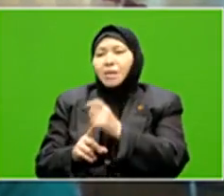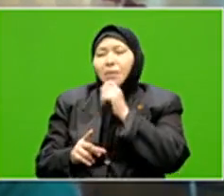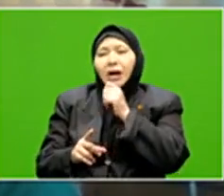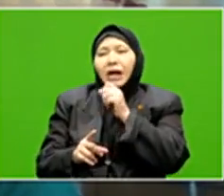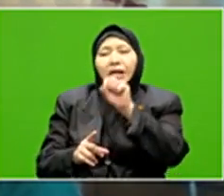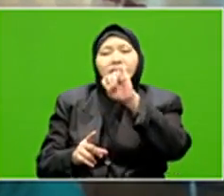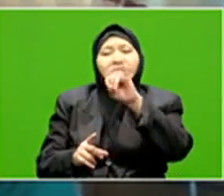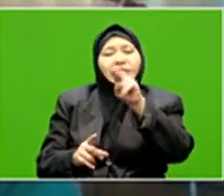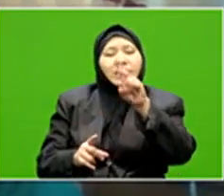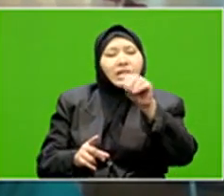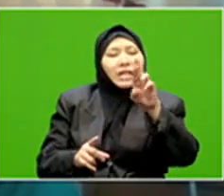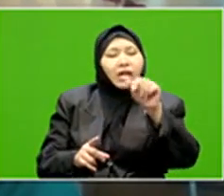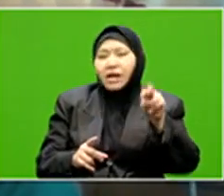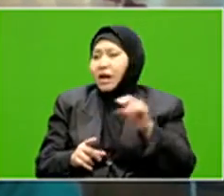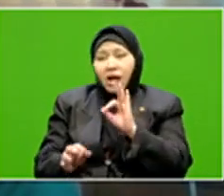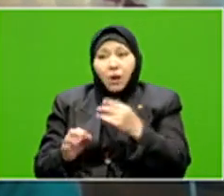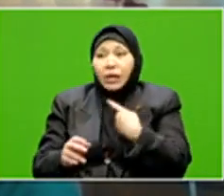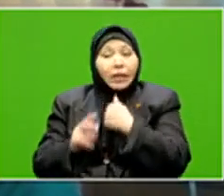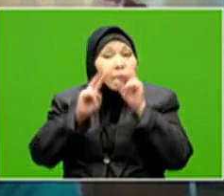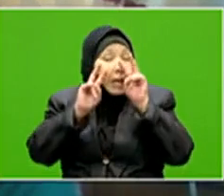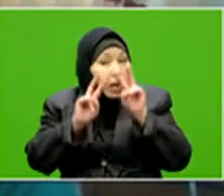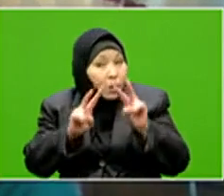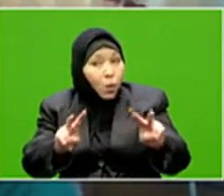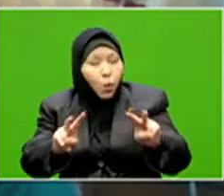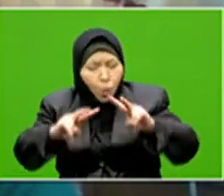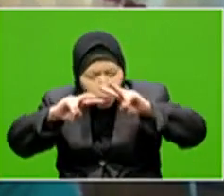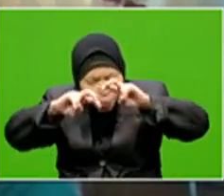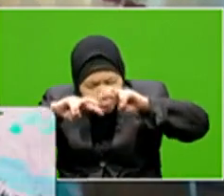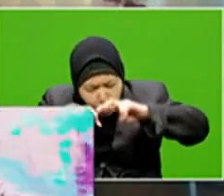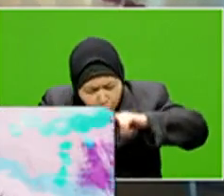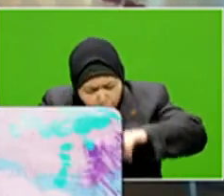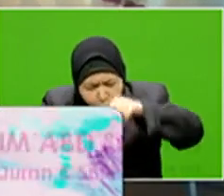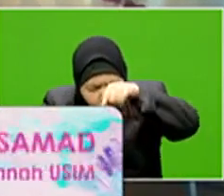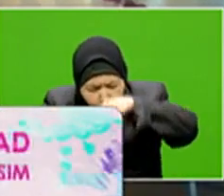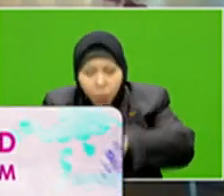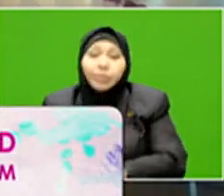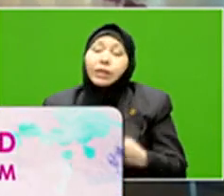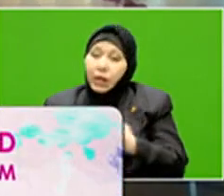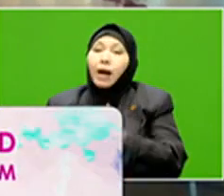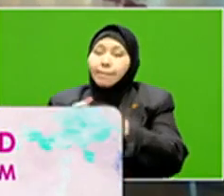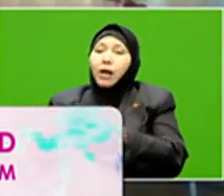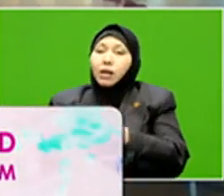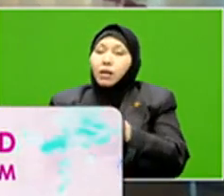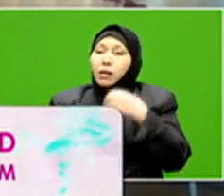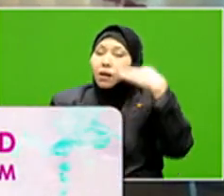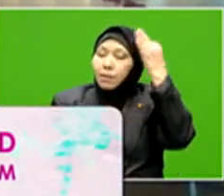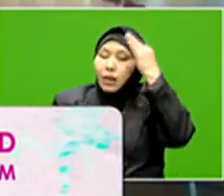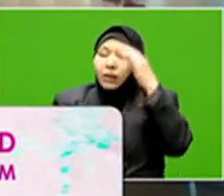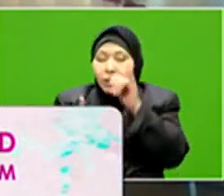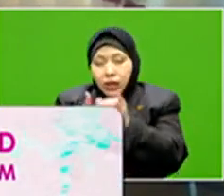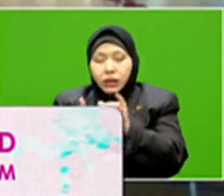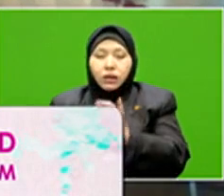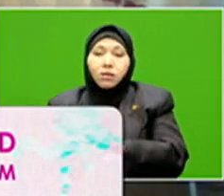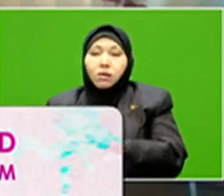sindiran. Yeah? Di mana kalau kita lihat secara terperinci, mendalam kepada ayat ni, kita akan dapat kesan bahawasanya bicara